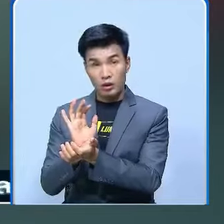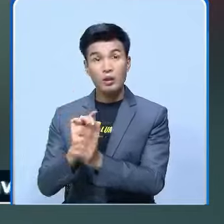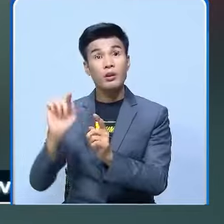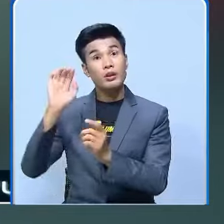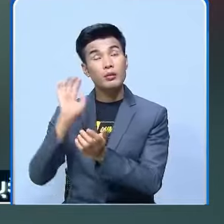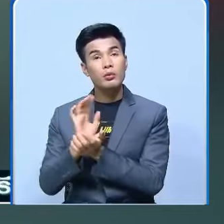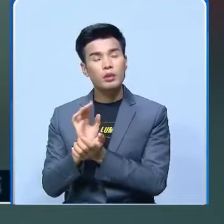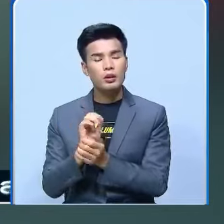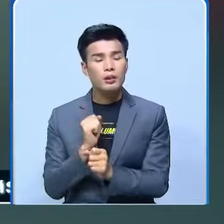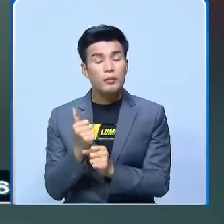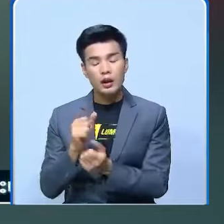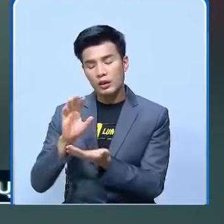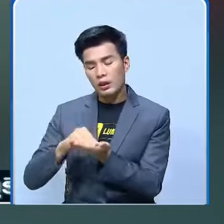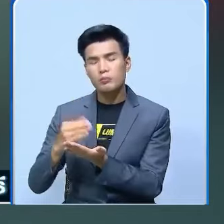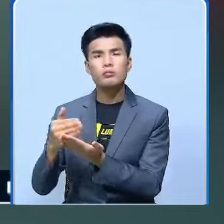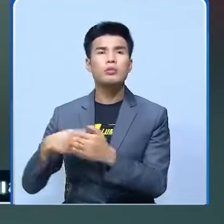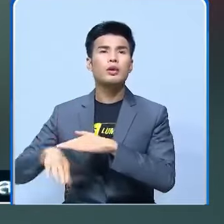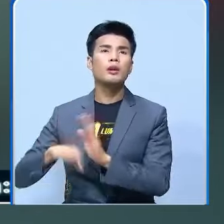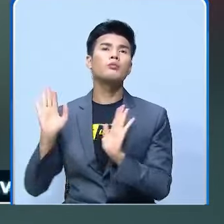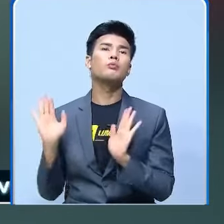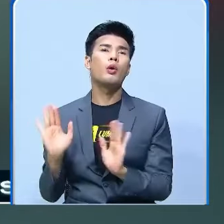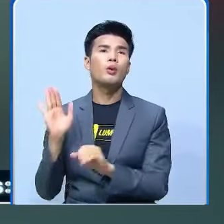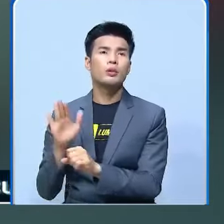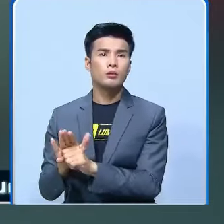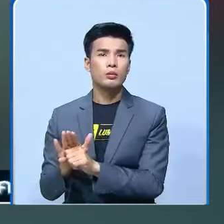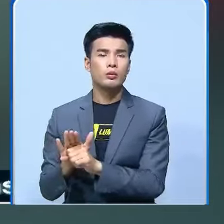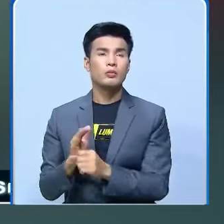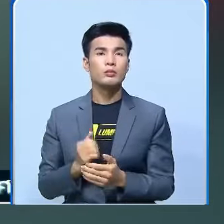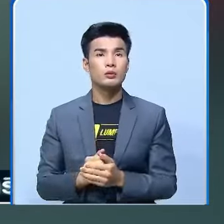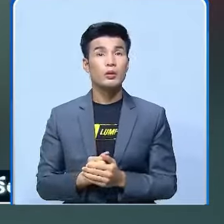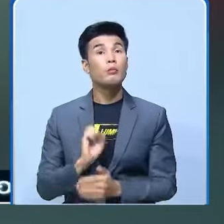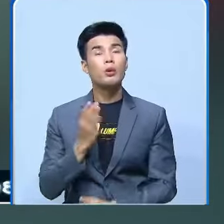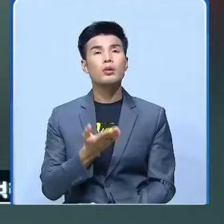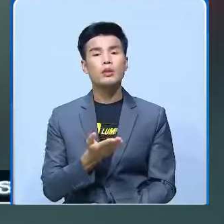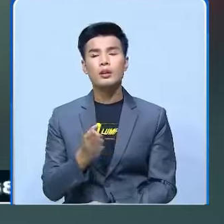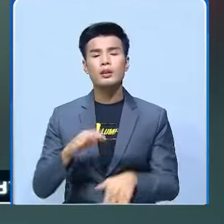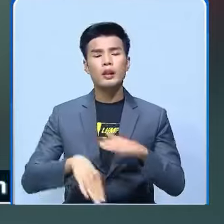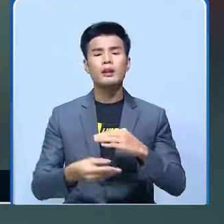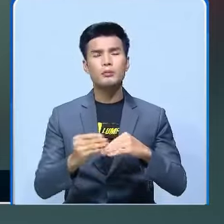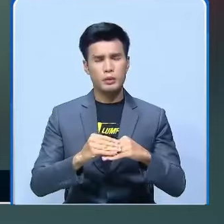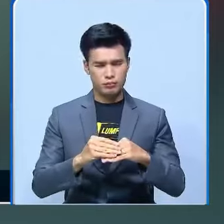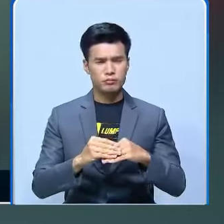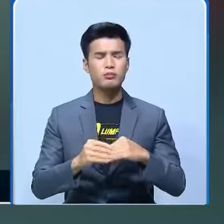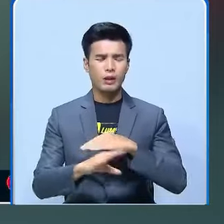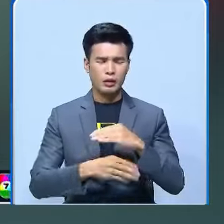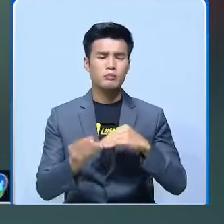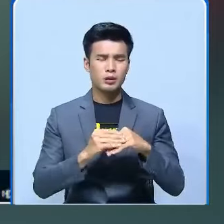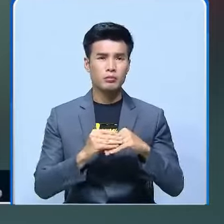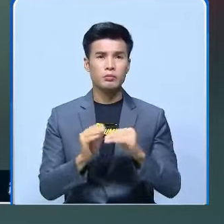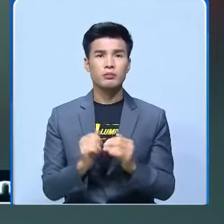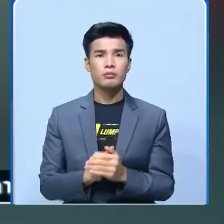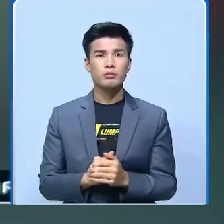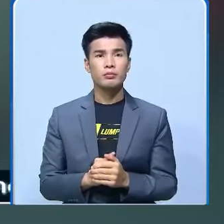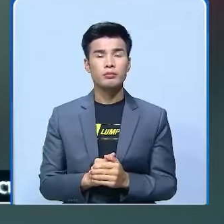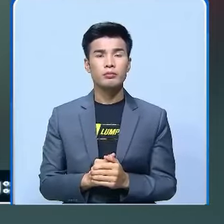วจก็ทำได้แค่ลงบันทึกประจำวันไว้เป็นหลักฐานเท่านั้นค่ะบอกว่าไปหาหลักฐานมาเพิ่มหน่อยแล้วกันเออ